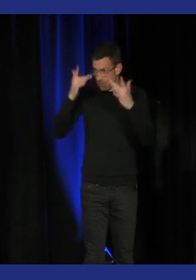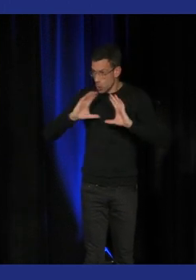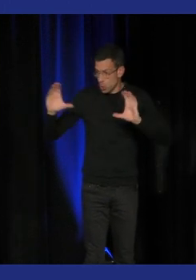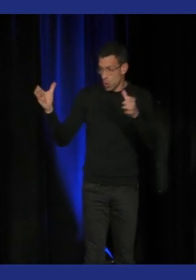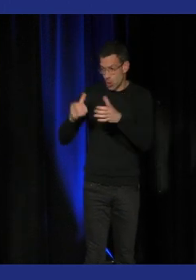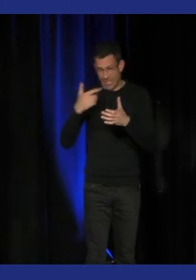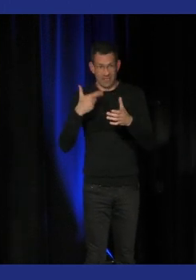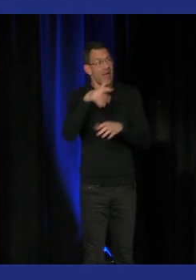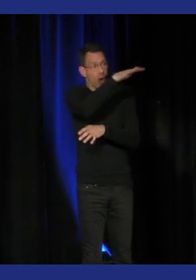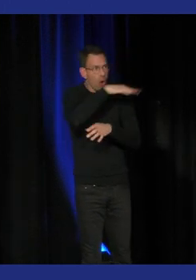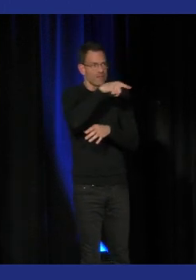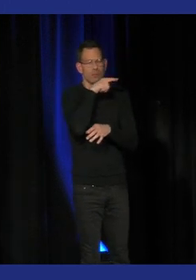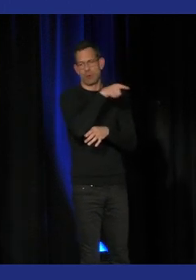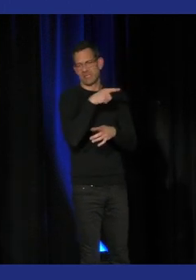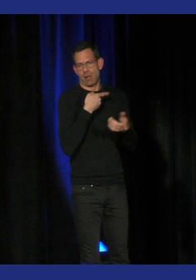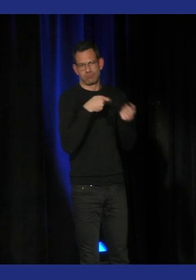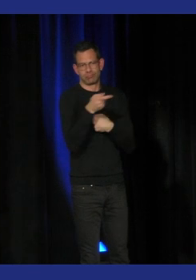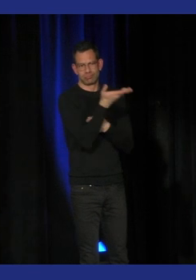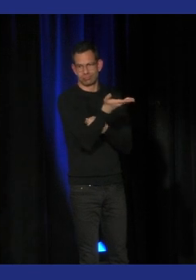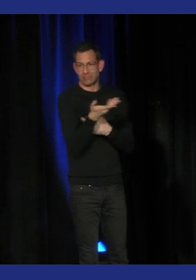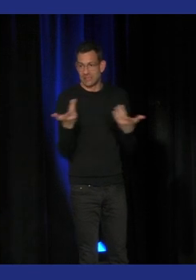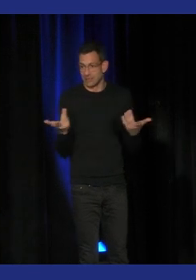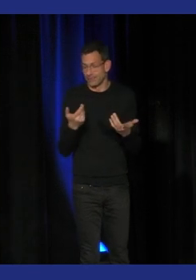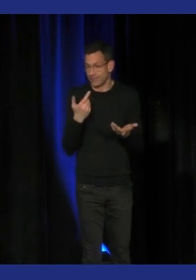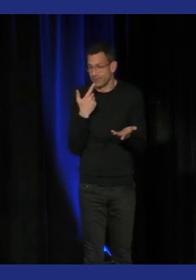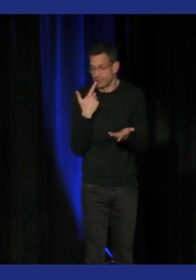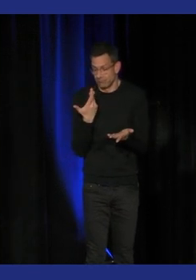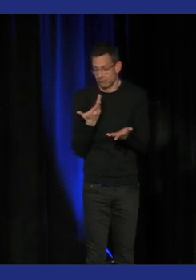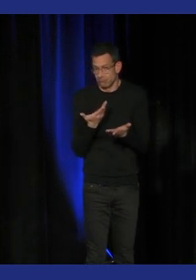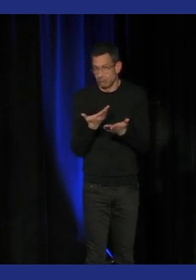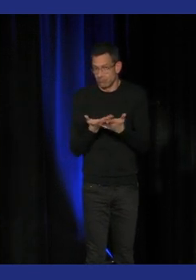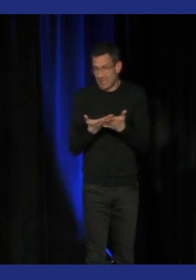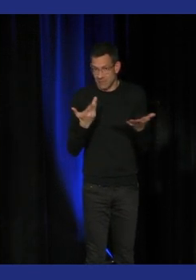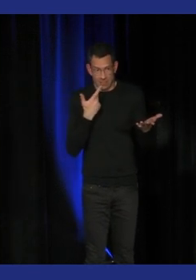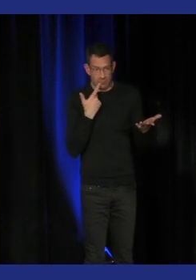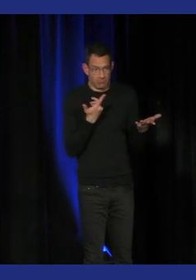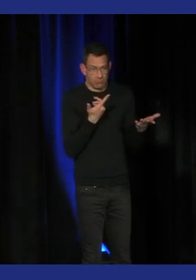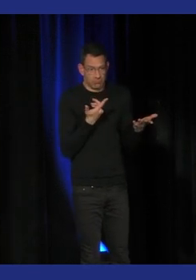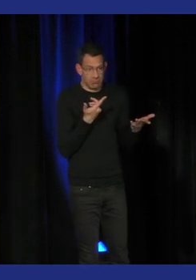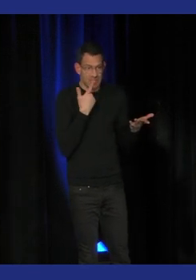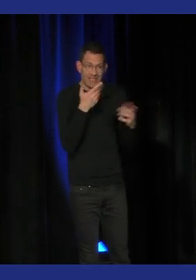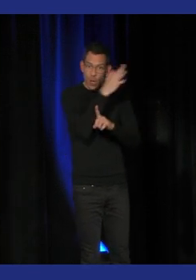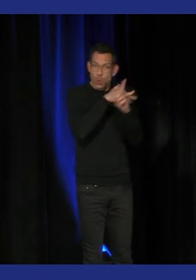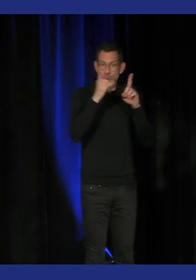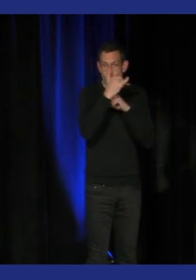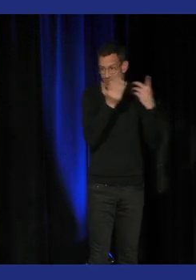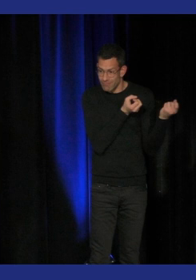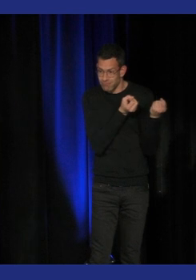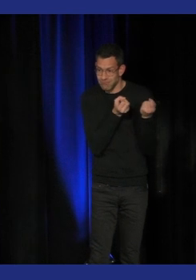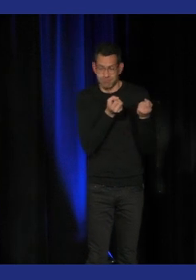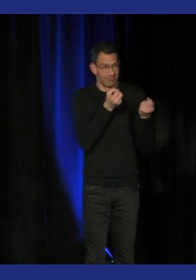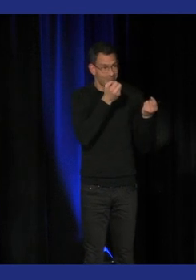inadapté. Donc, voilà, c'est comme un phénomène de domination produit par et pour, enfin, par une société pensée par et pour les